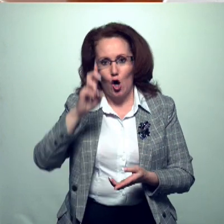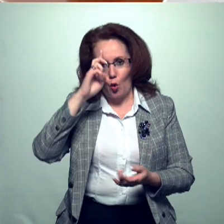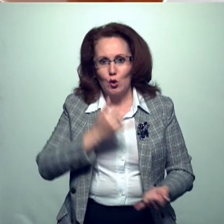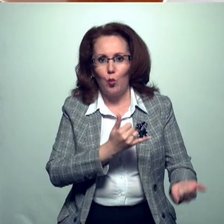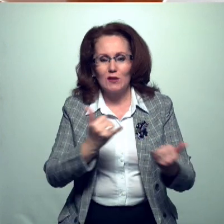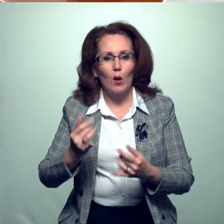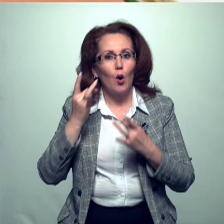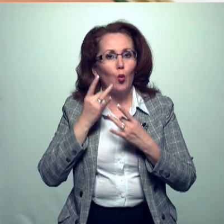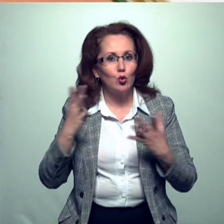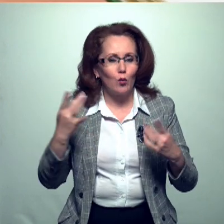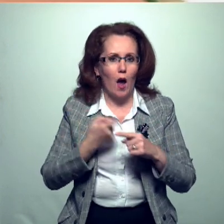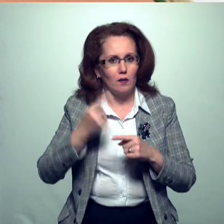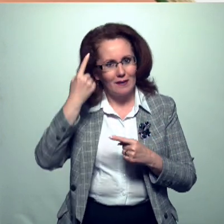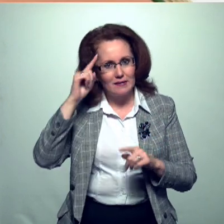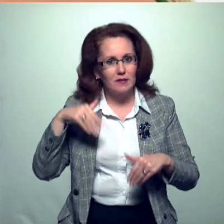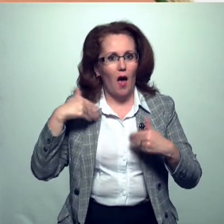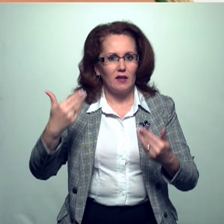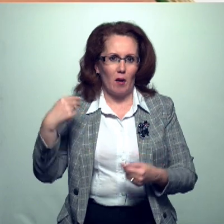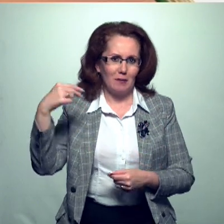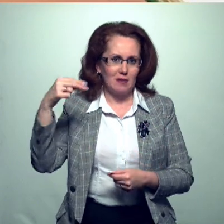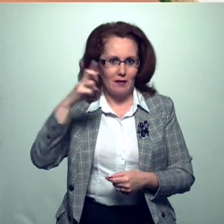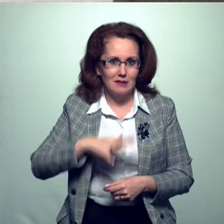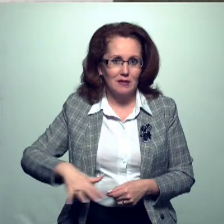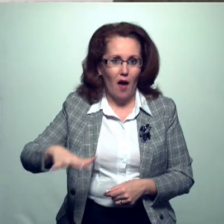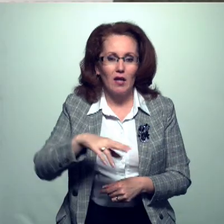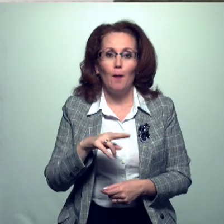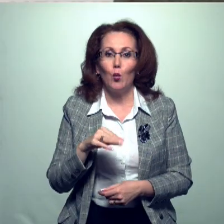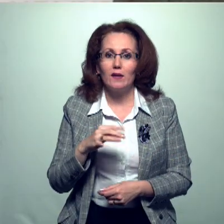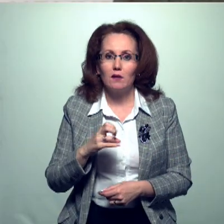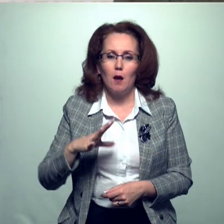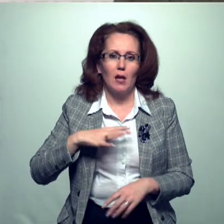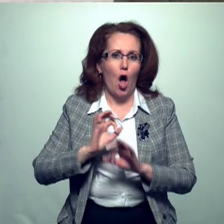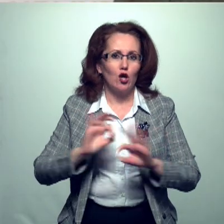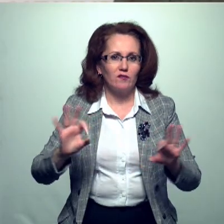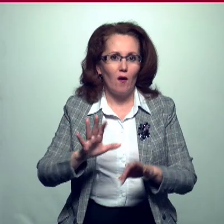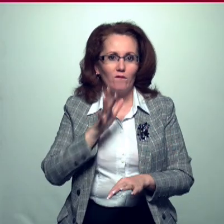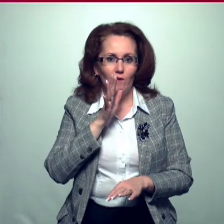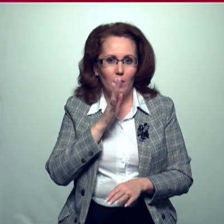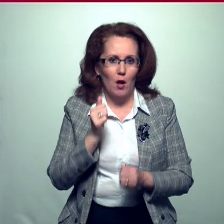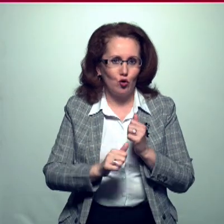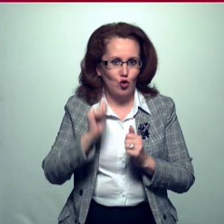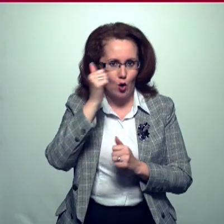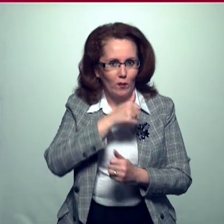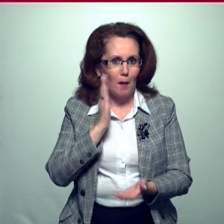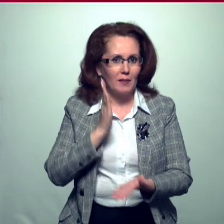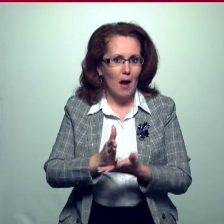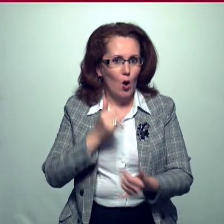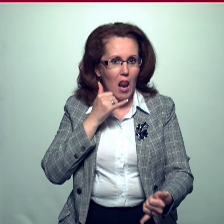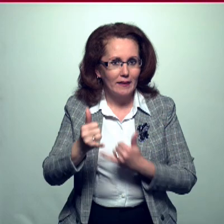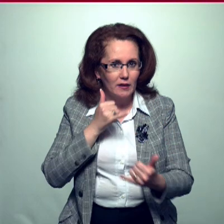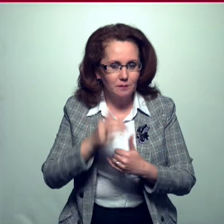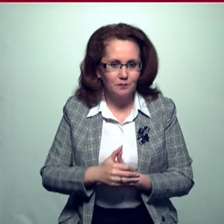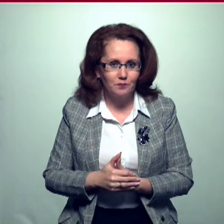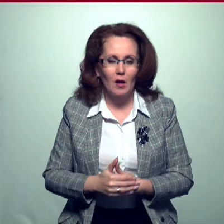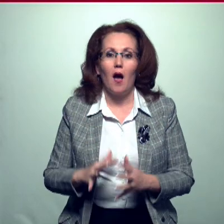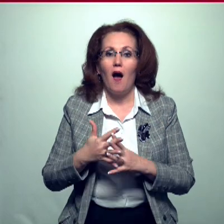карта – это инициатива президента страны Владимира Путина. Она была озвучена во время ежегодной прямой линии. В районах республики